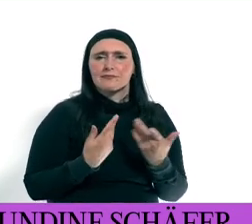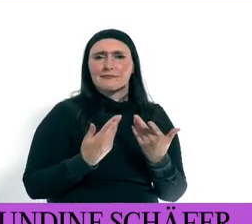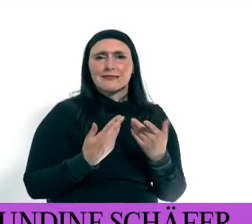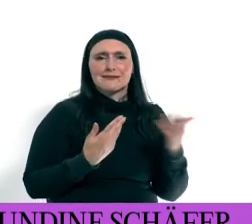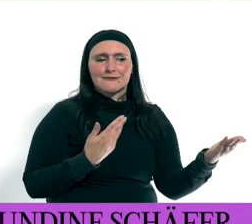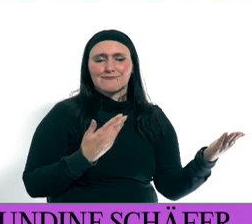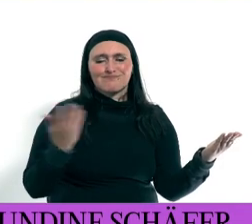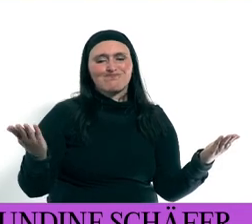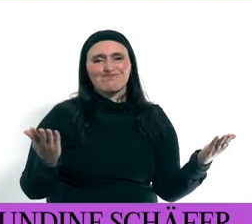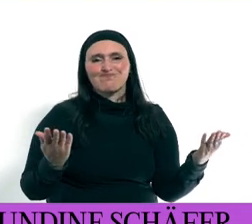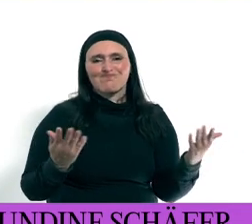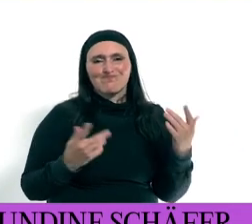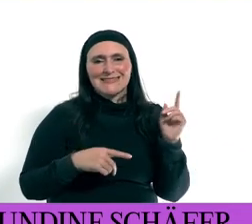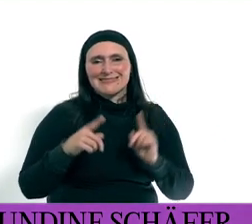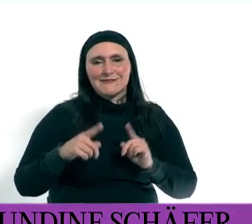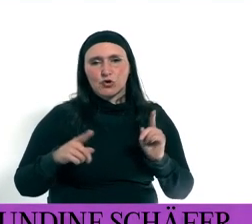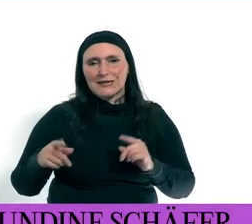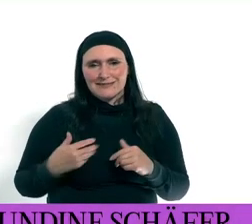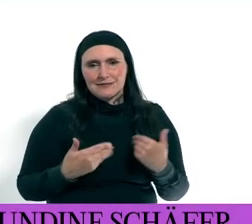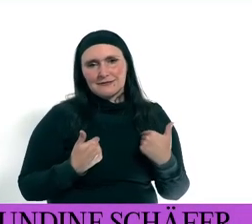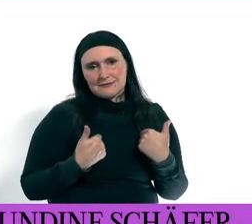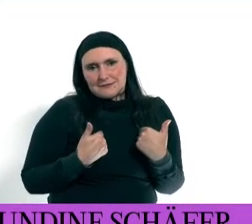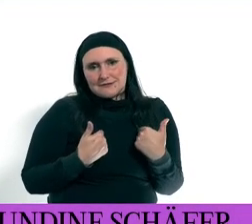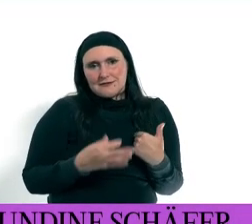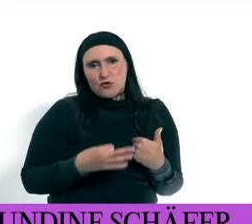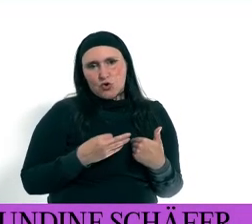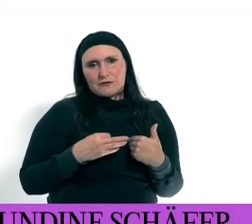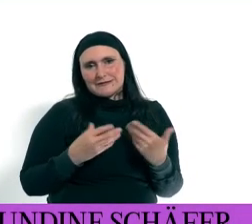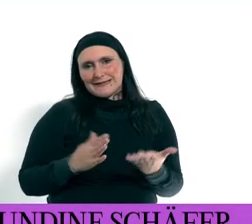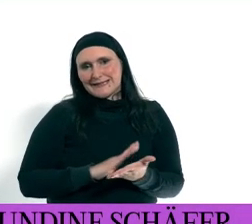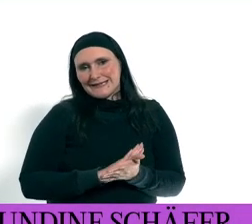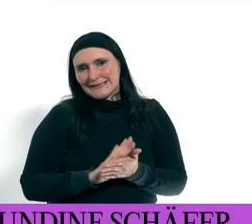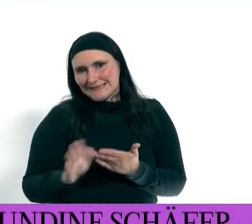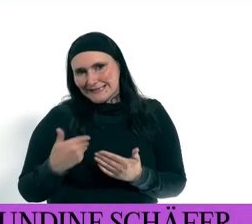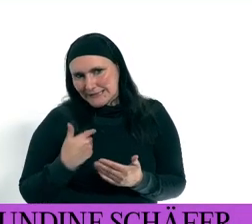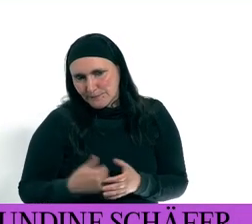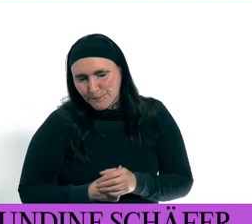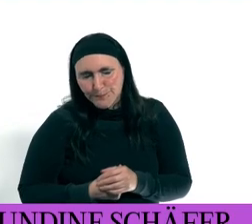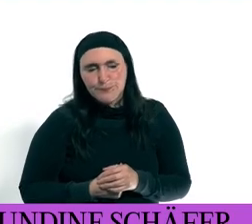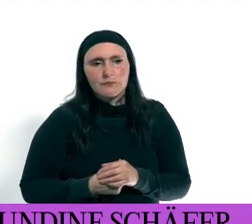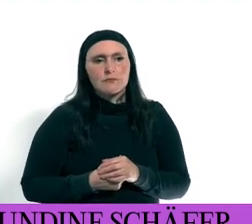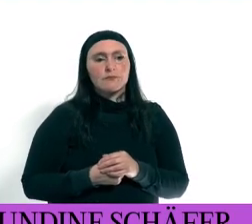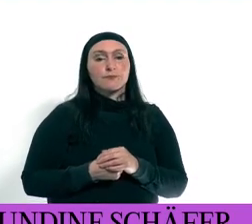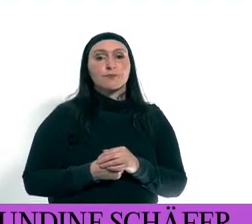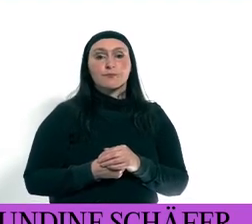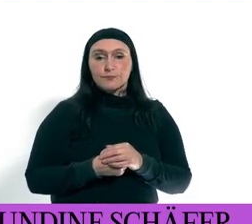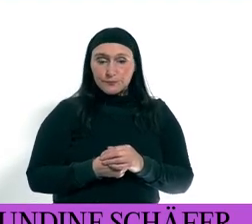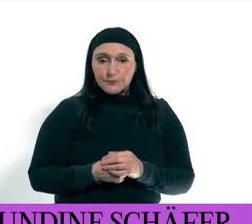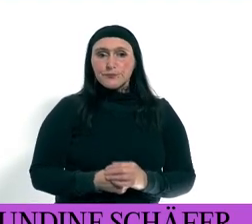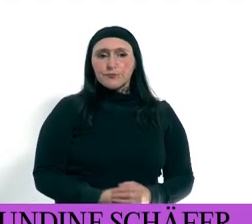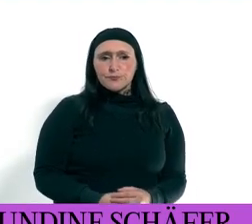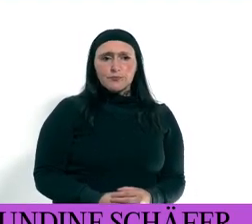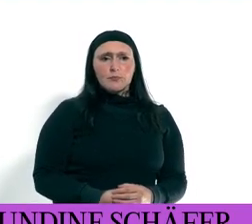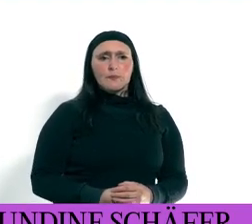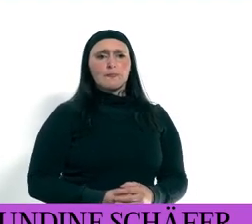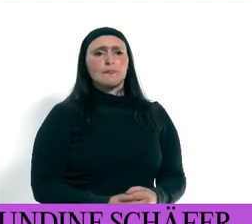Ich muss es einfach sagen, weil unsere Situation wirklich eine völlig andere ist. Of course, of course. Ja, absolut. We have